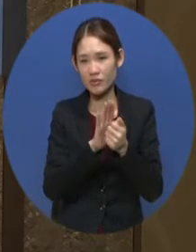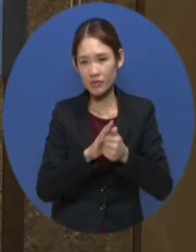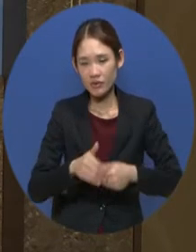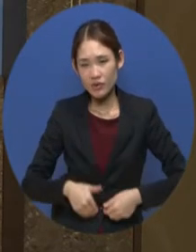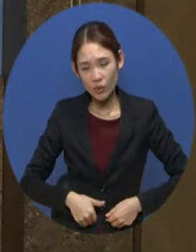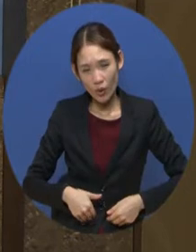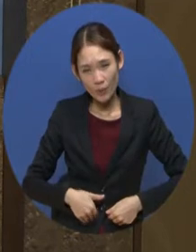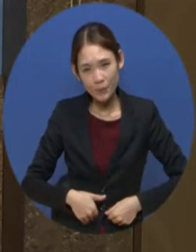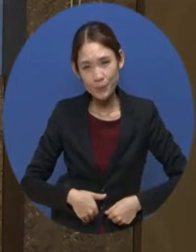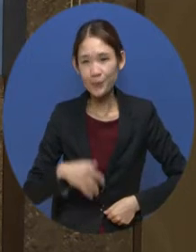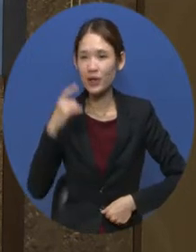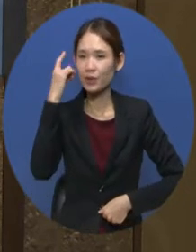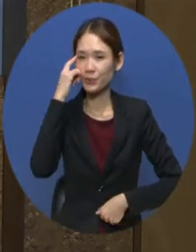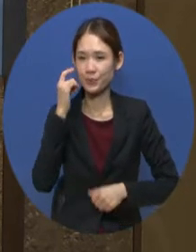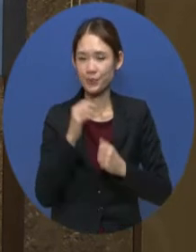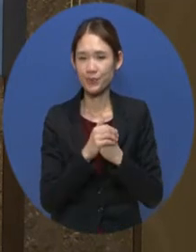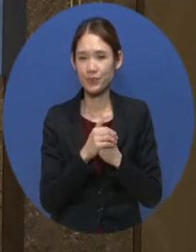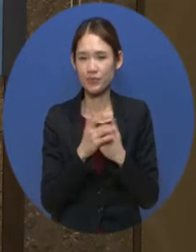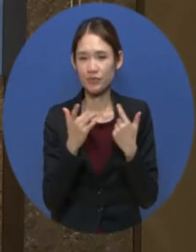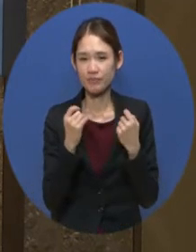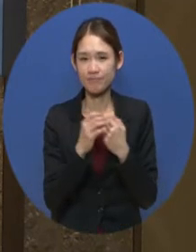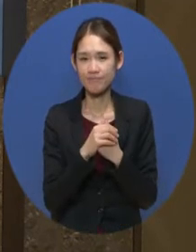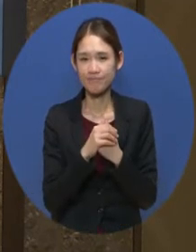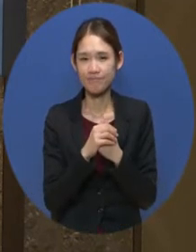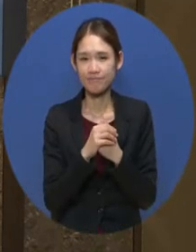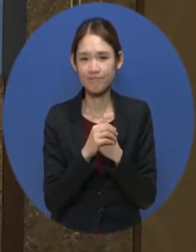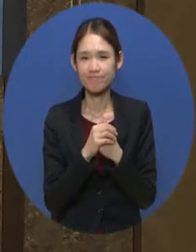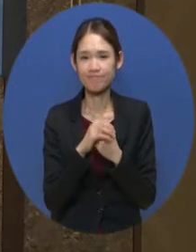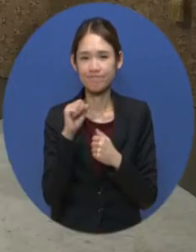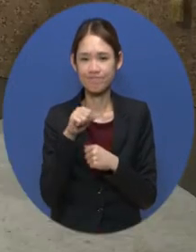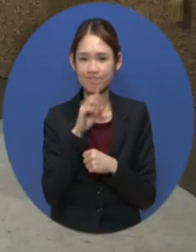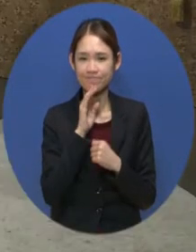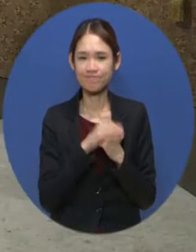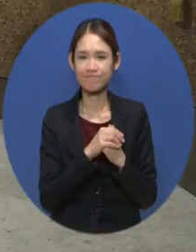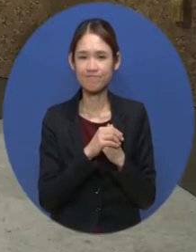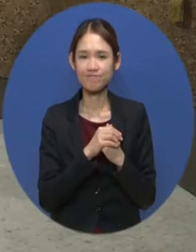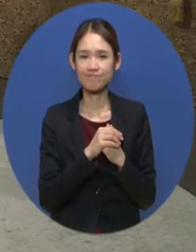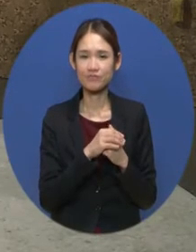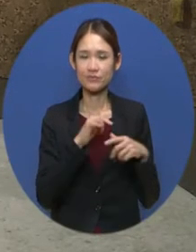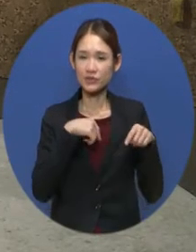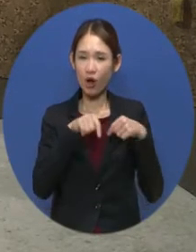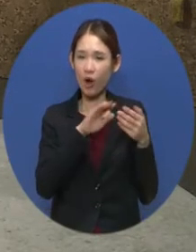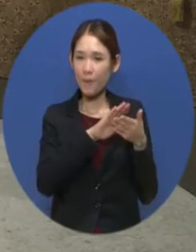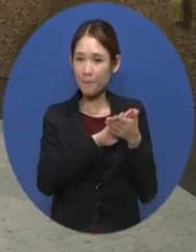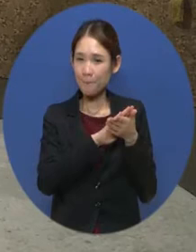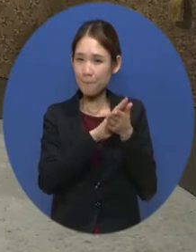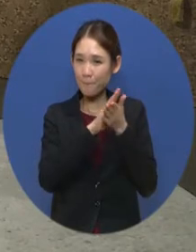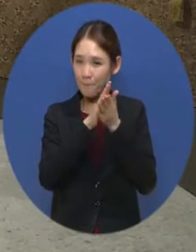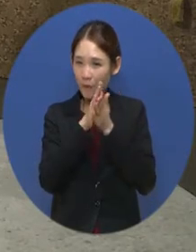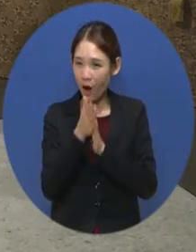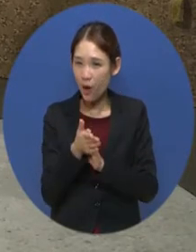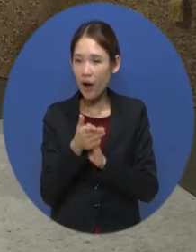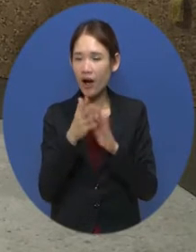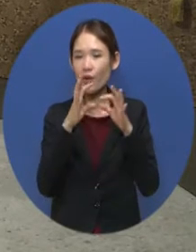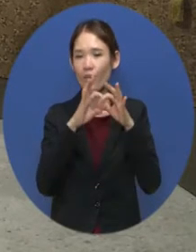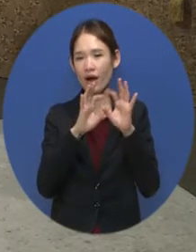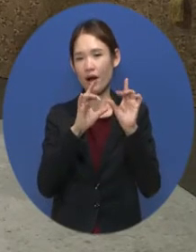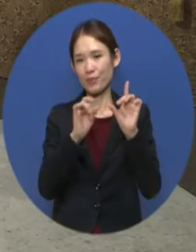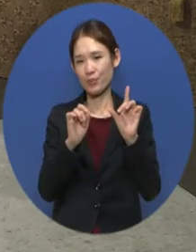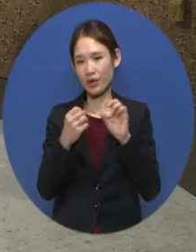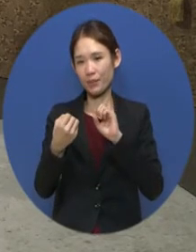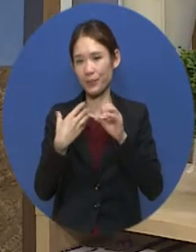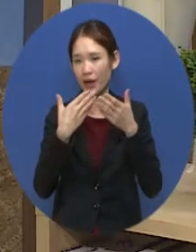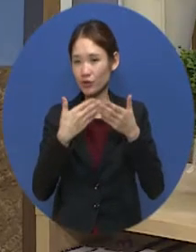정책적인 지원이 저는 필요하다고 생각이 듭니다. 네. 근데 이제 정책적인 변화 이 부분에 대해서